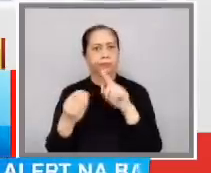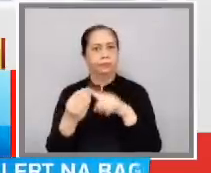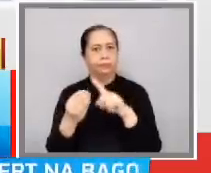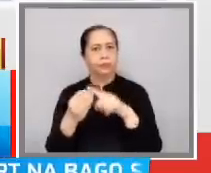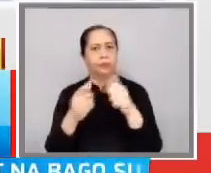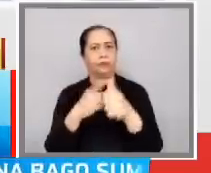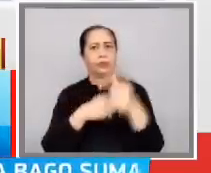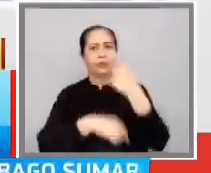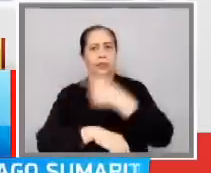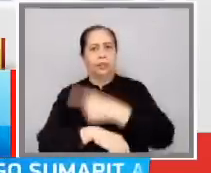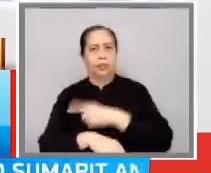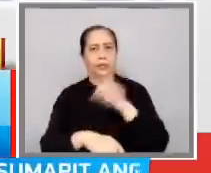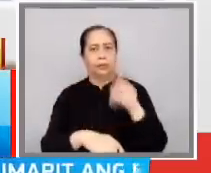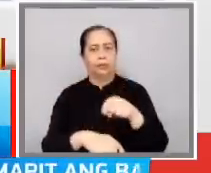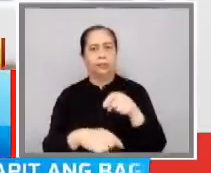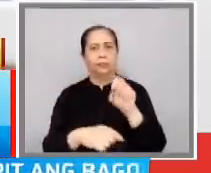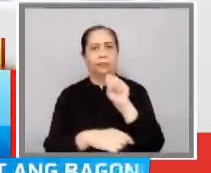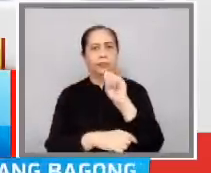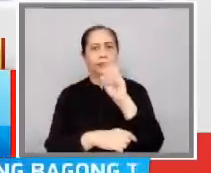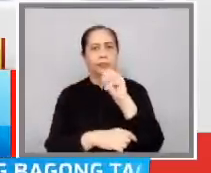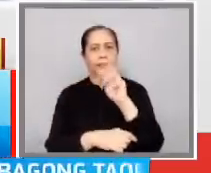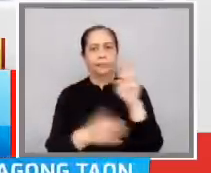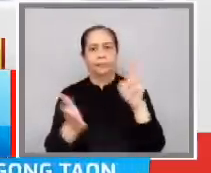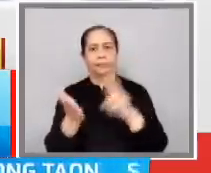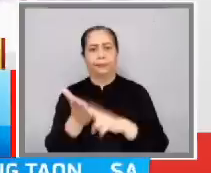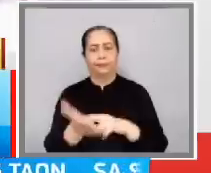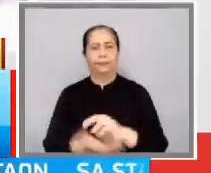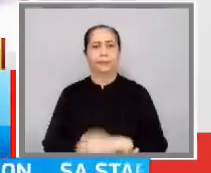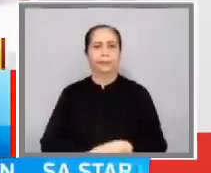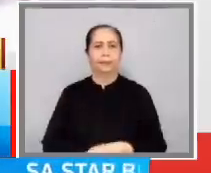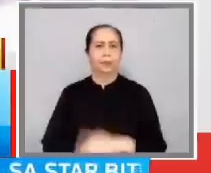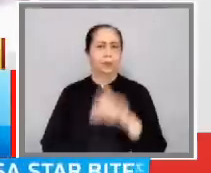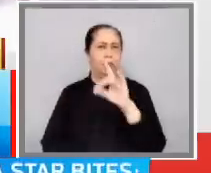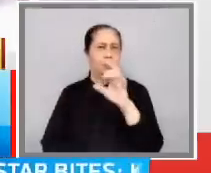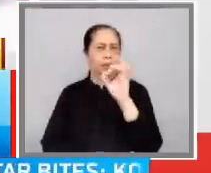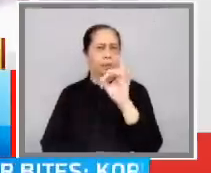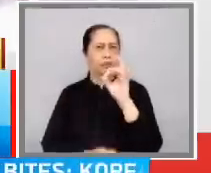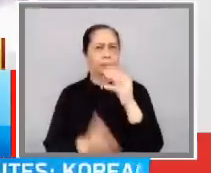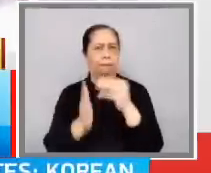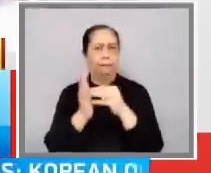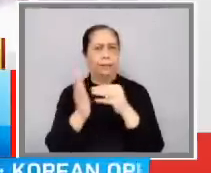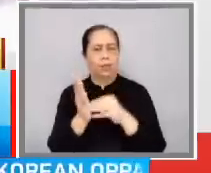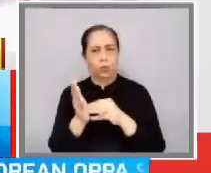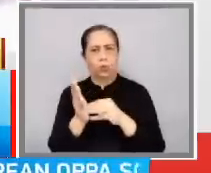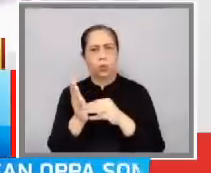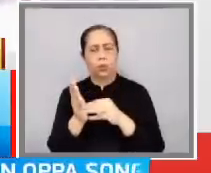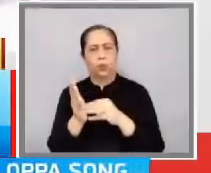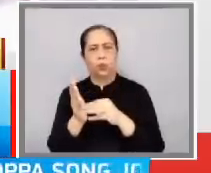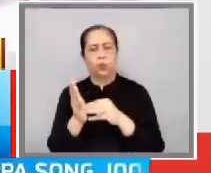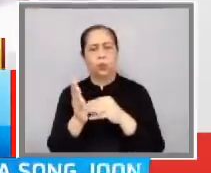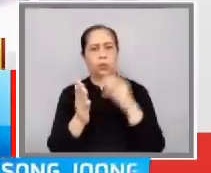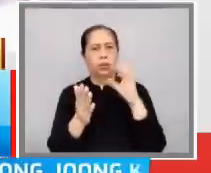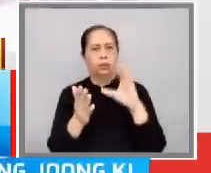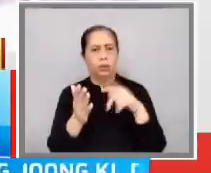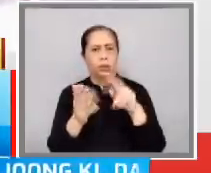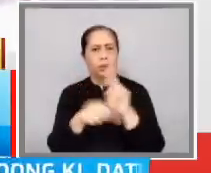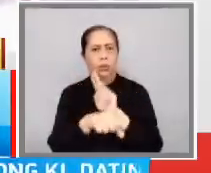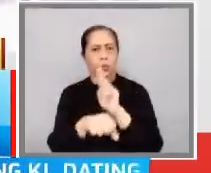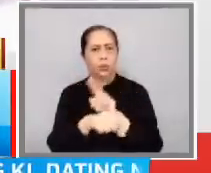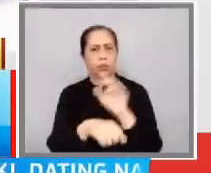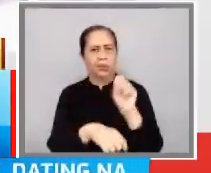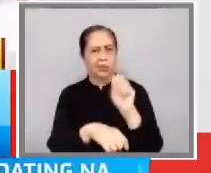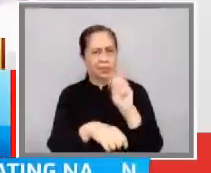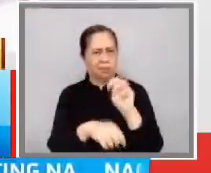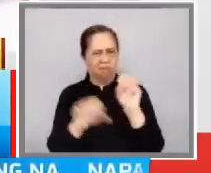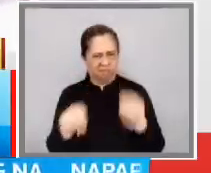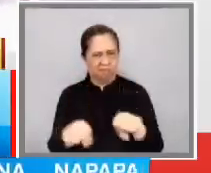po ng mandatory SIM registration. Mm-hmm. 180 million mobile subscribers po yung kailangan mag-register ng kanilang SIM. Kakayanin kayo